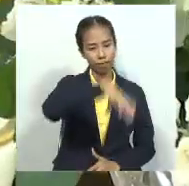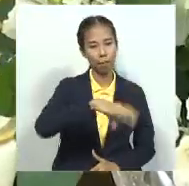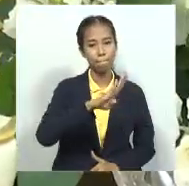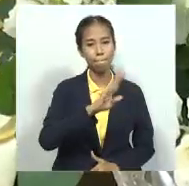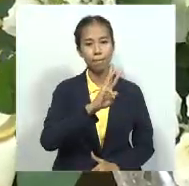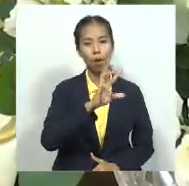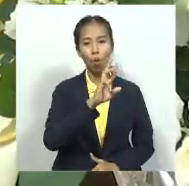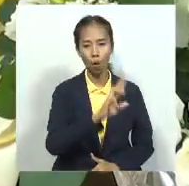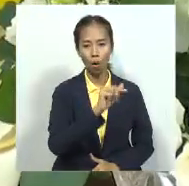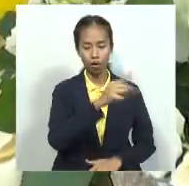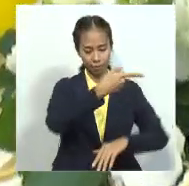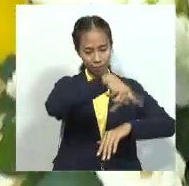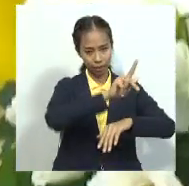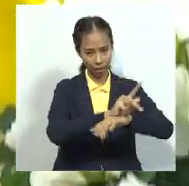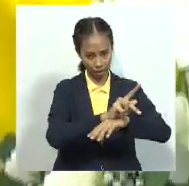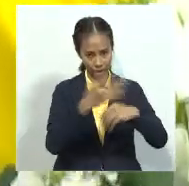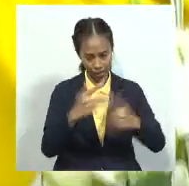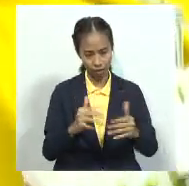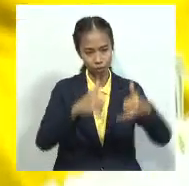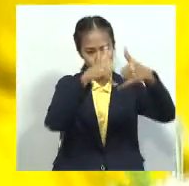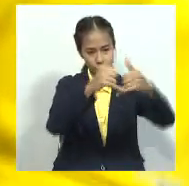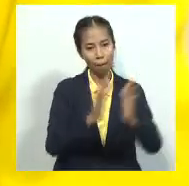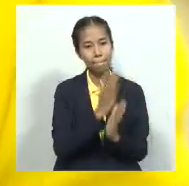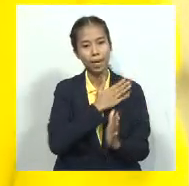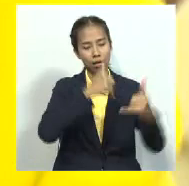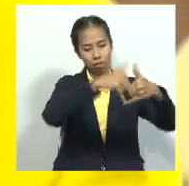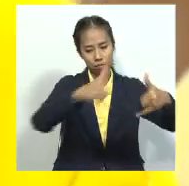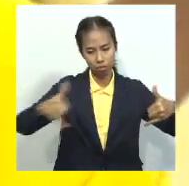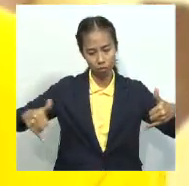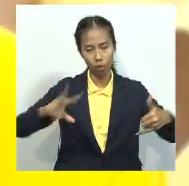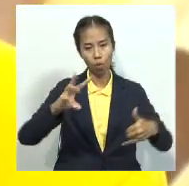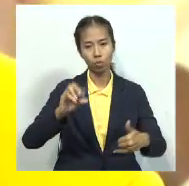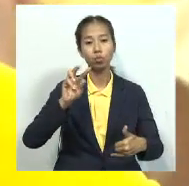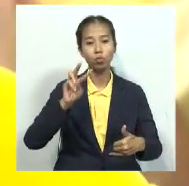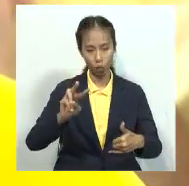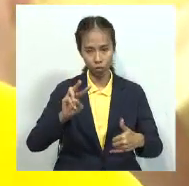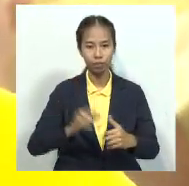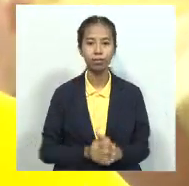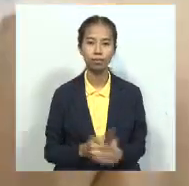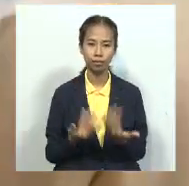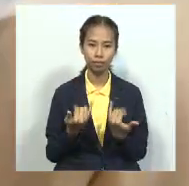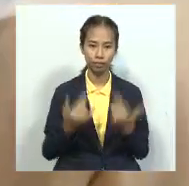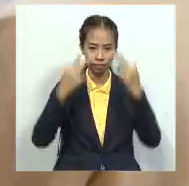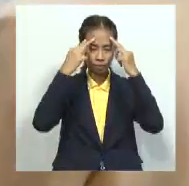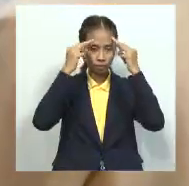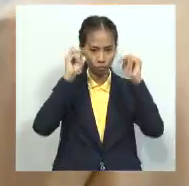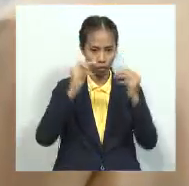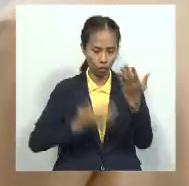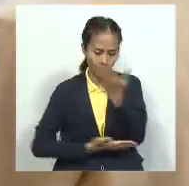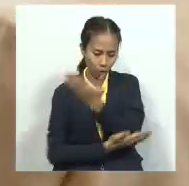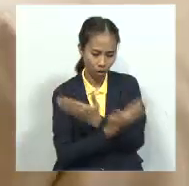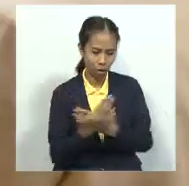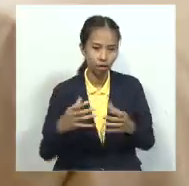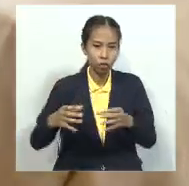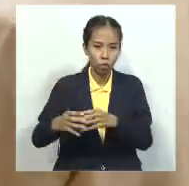ฆ์และร่วมกันทำบุญตักบาตรพระสงฆ์62รูปเพื่อความเป็นสิริมงคลนอกจากนี้นะครับนายกรัฐมนตรีเปิดโอกาสให้คณะรัฐม